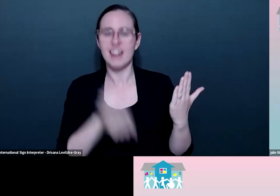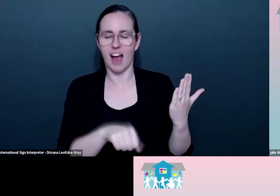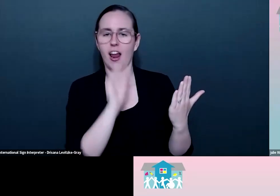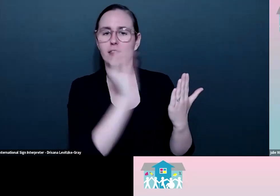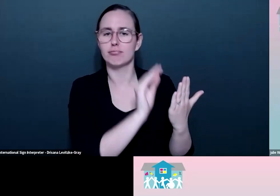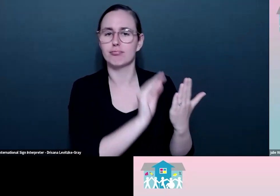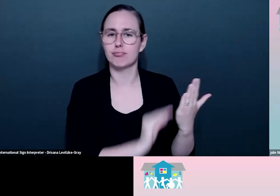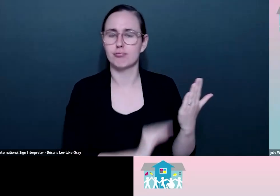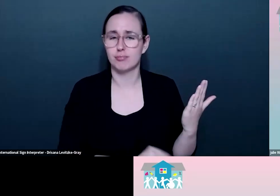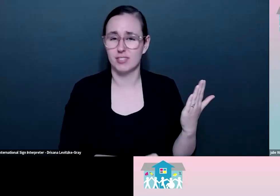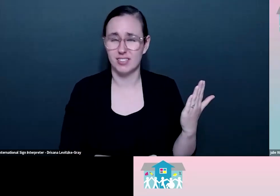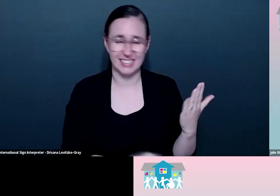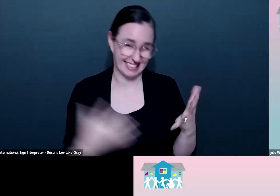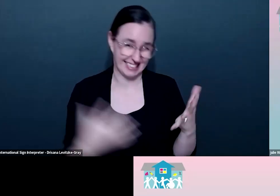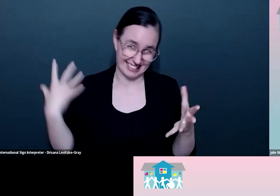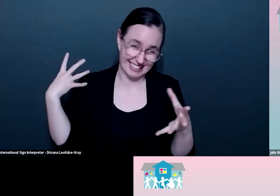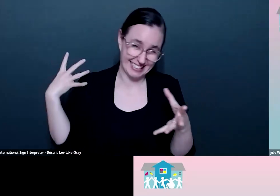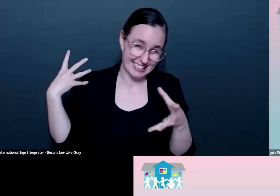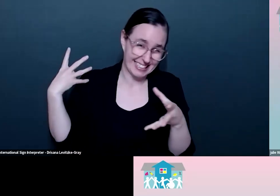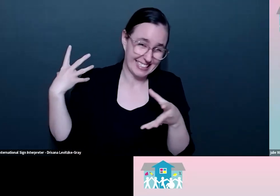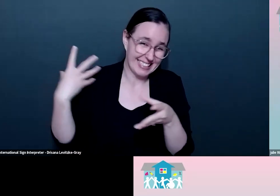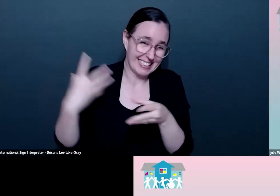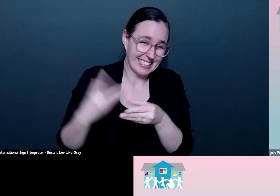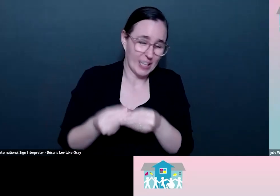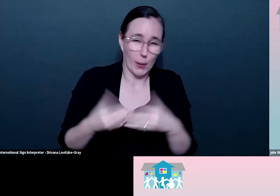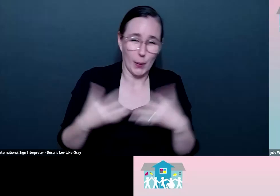questions peuvent nous aider